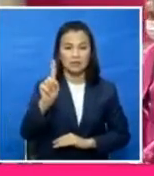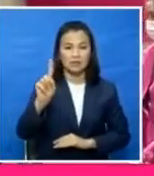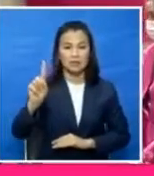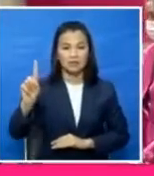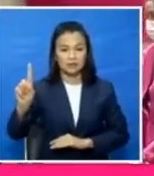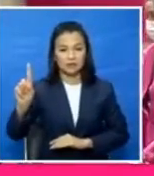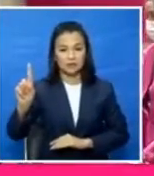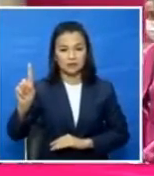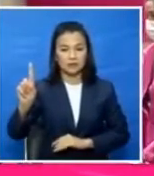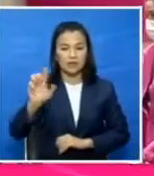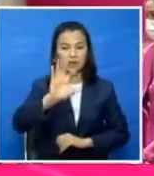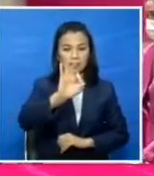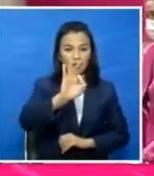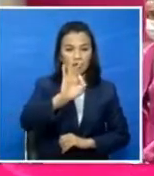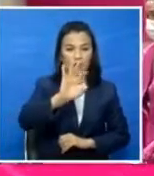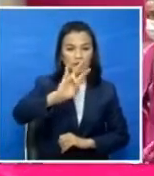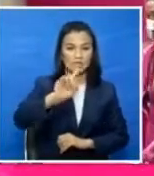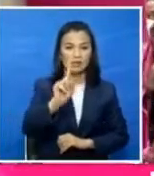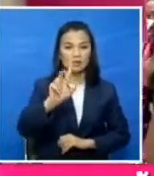9713111